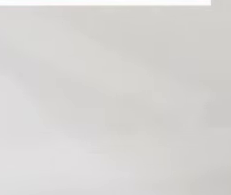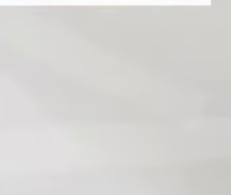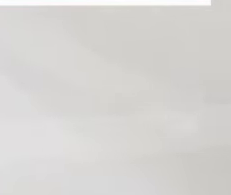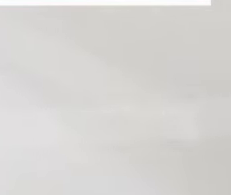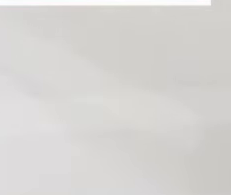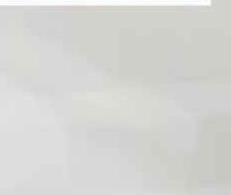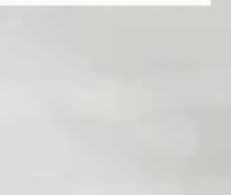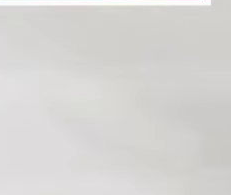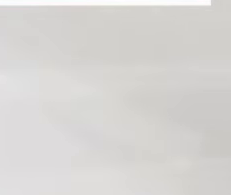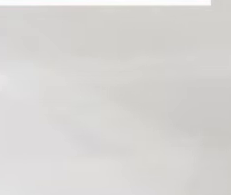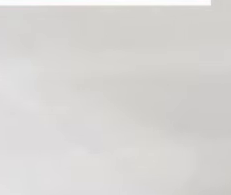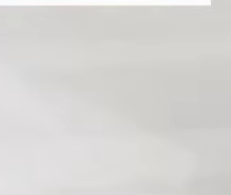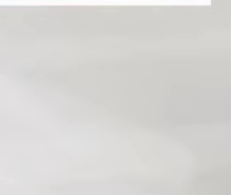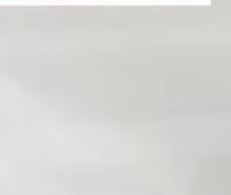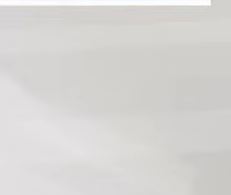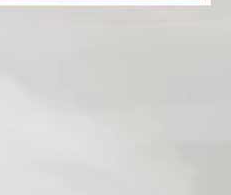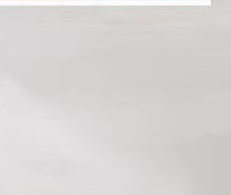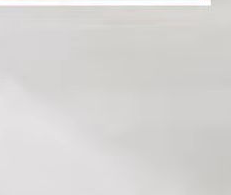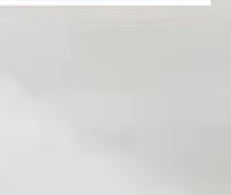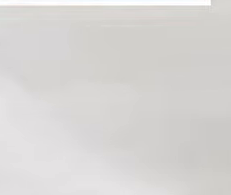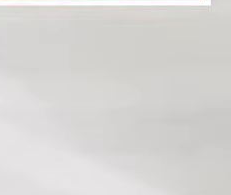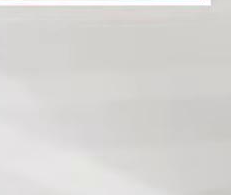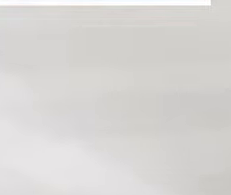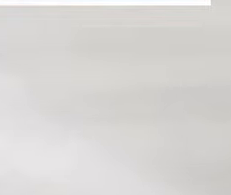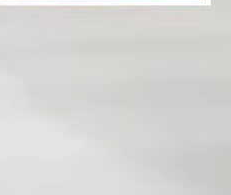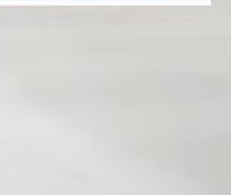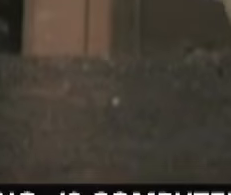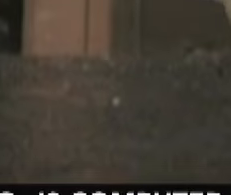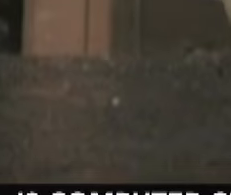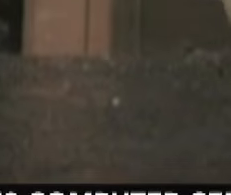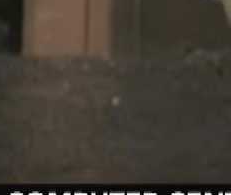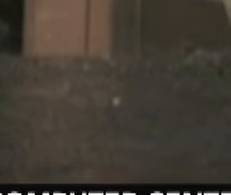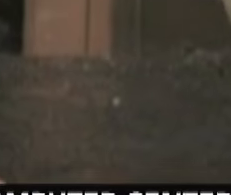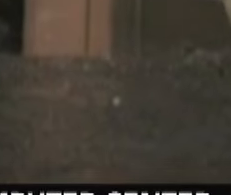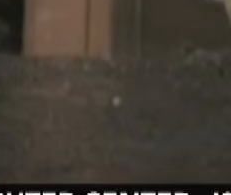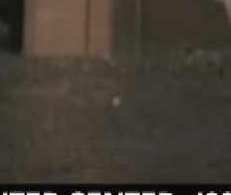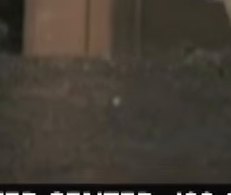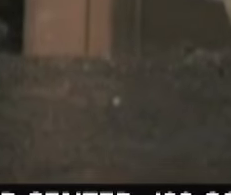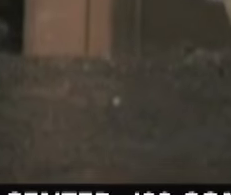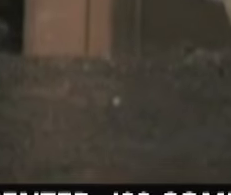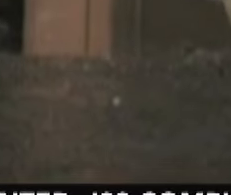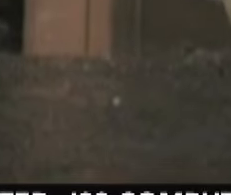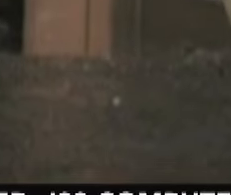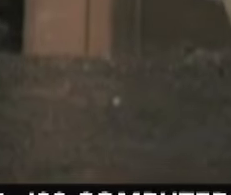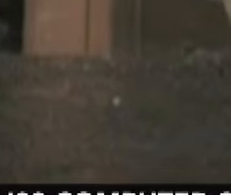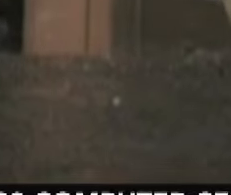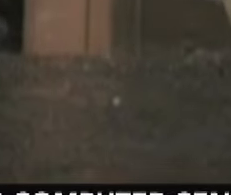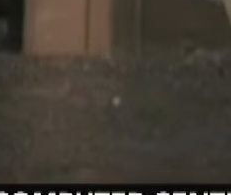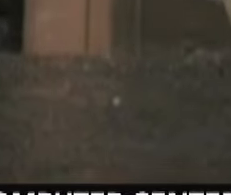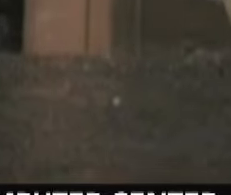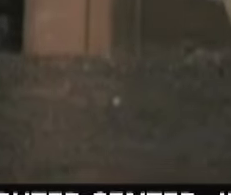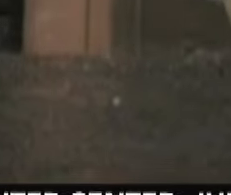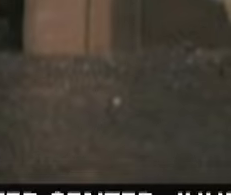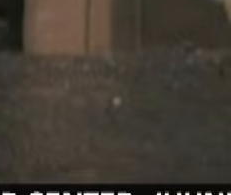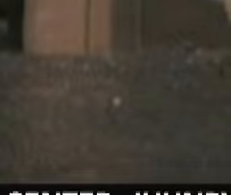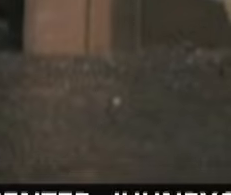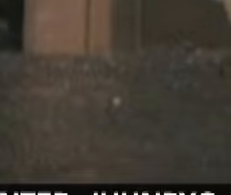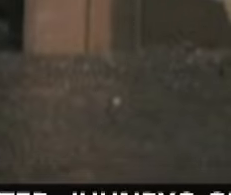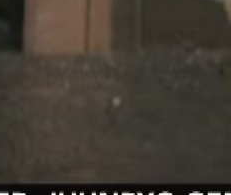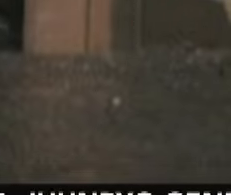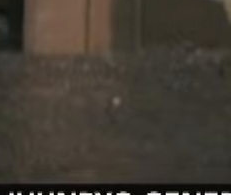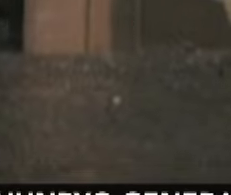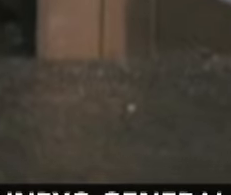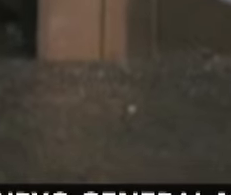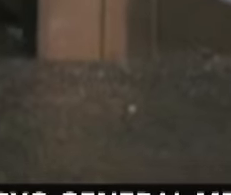superbagyong Karina at Habagat. At dito nga po, mga kapuso, sa pwesto ko sa Rojas District, ramdam